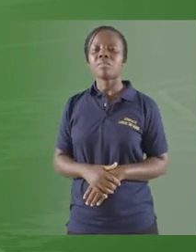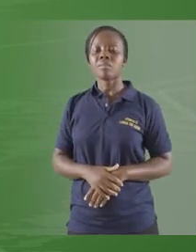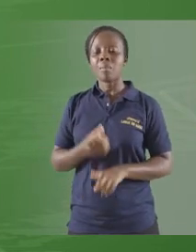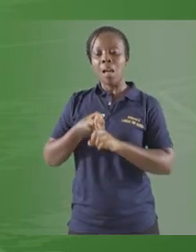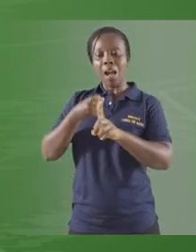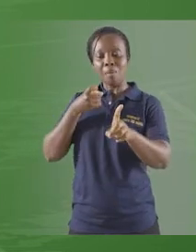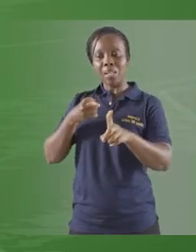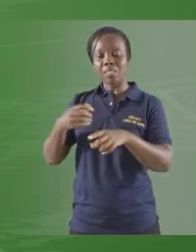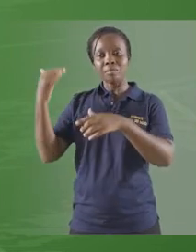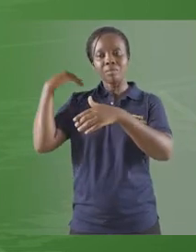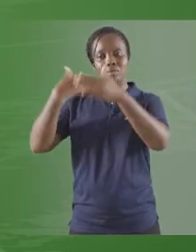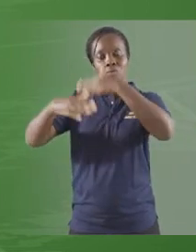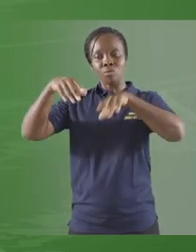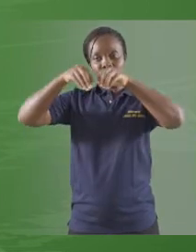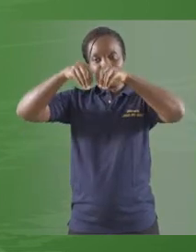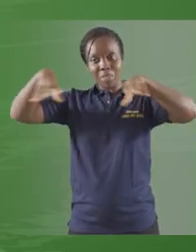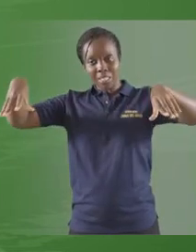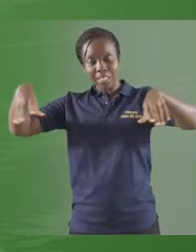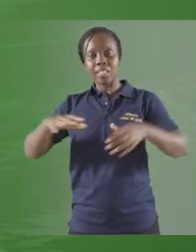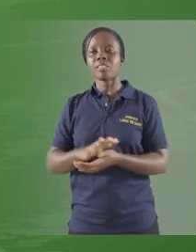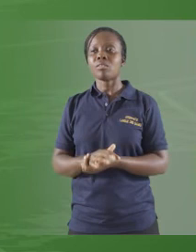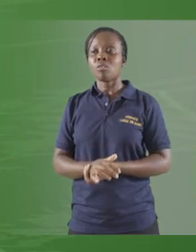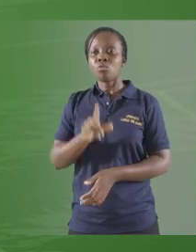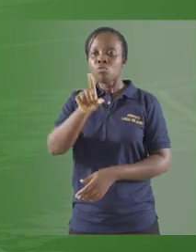pédigré, vous considérez le couple